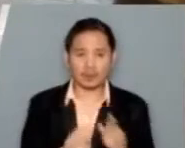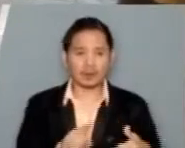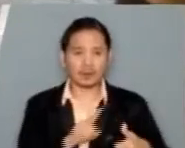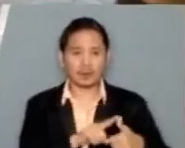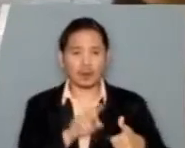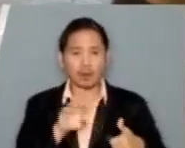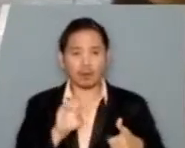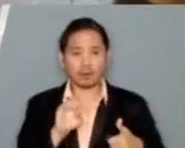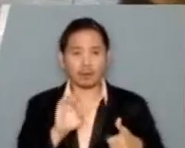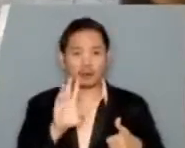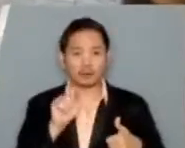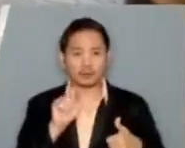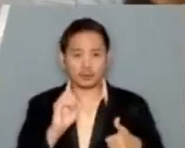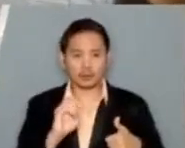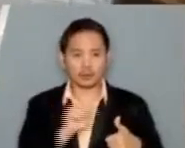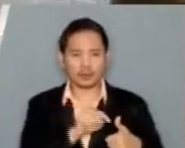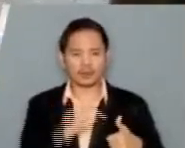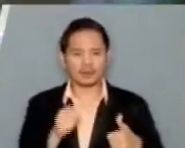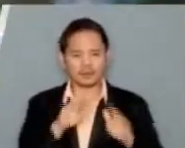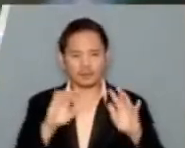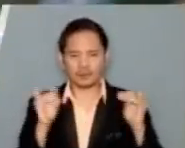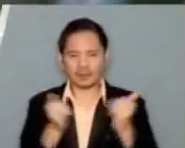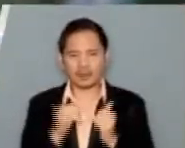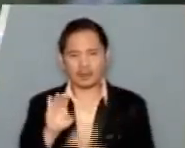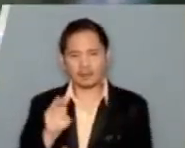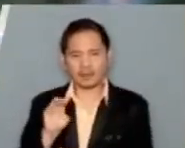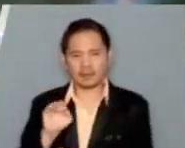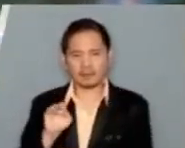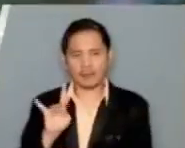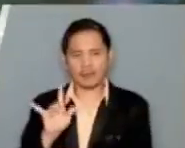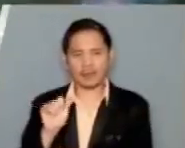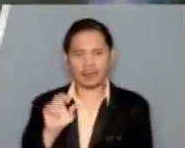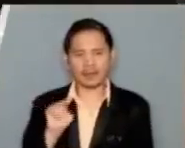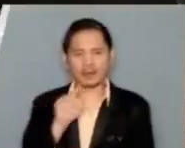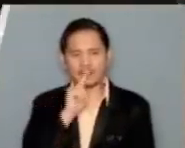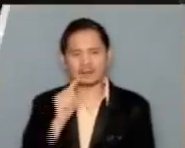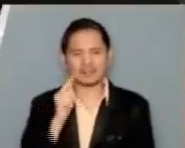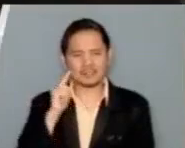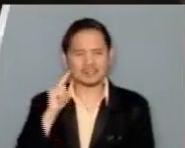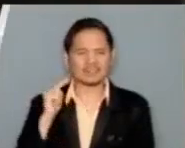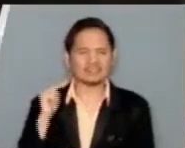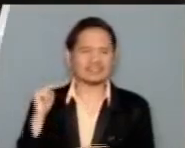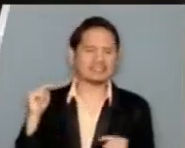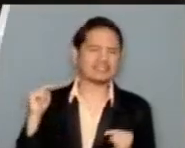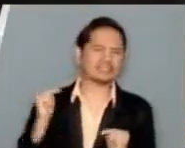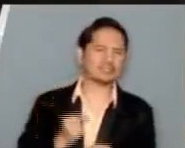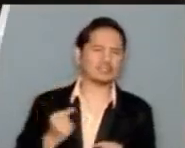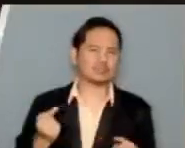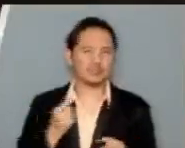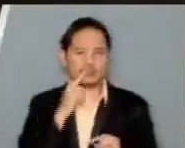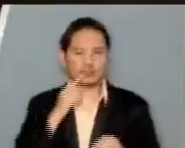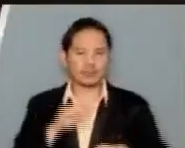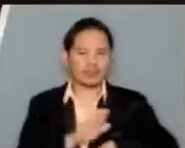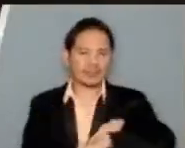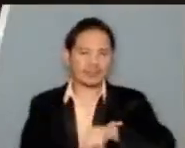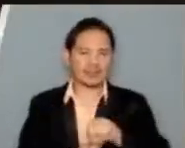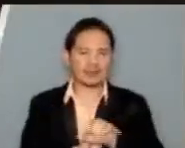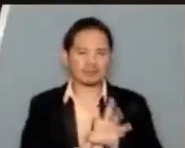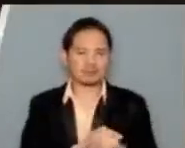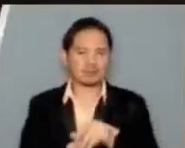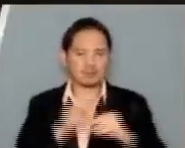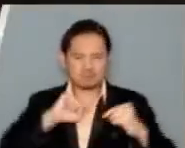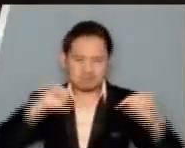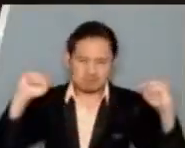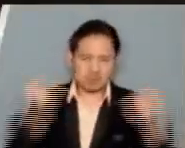residente ng barangay an panay aray ang nararamdaman niya sa kanyang kamay ito'y matapos aksidenteng sumabog ang